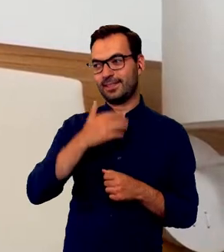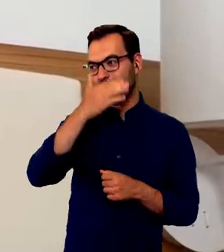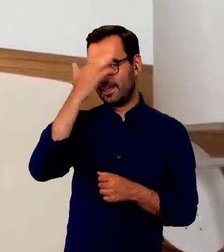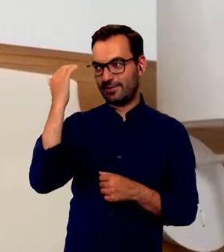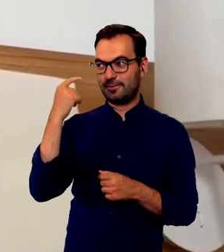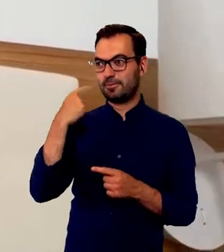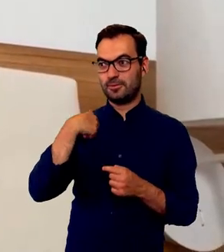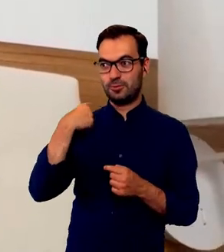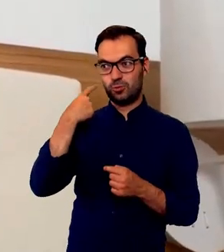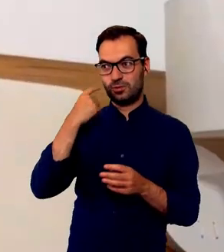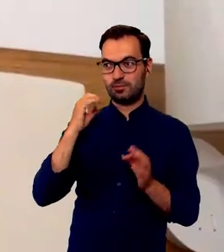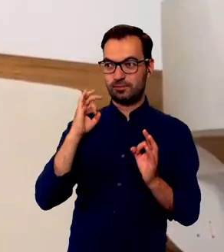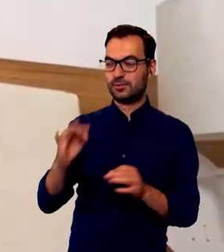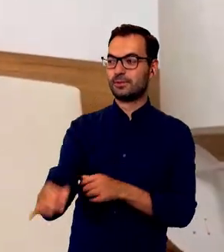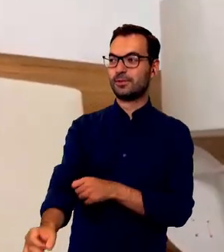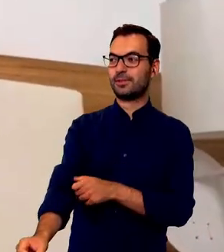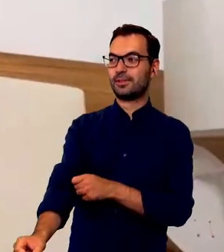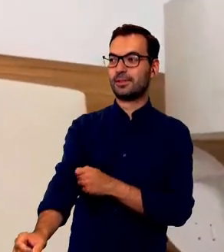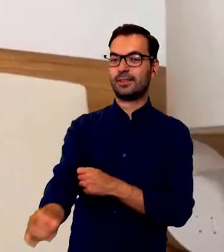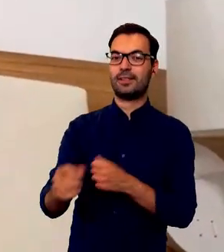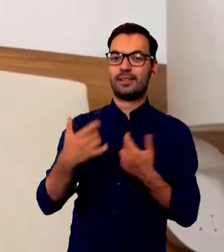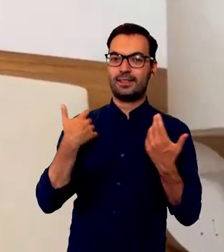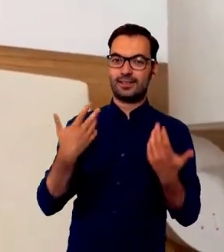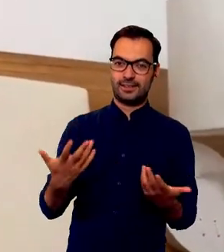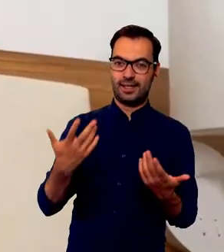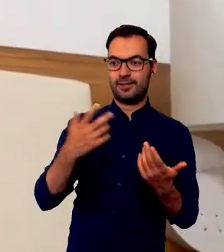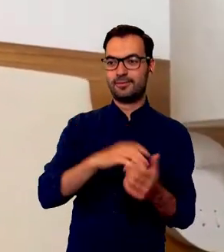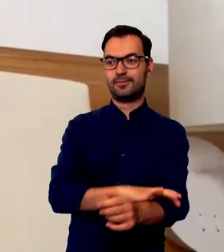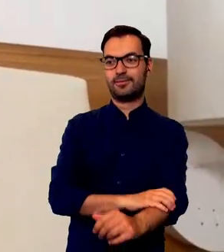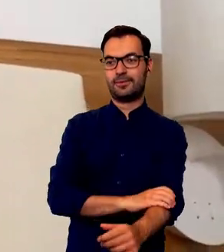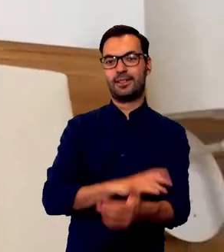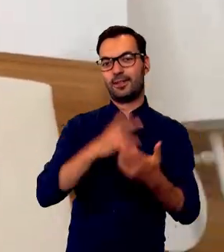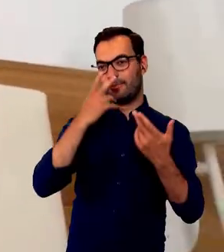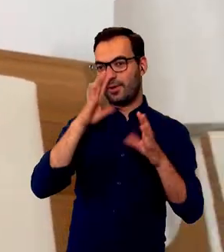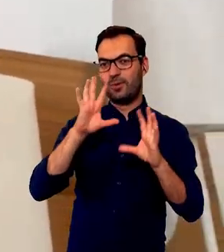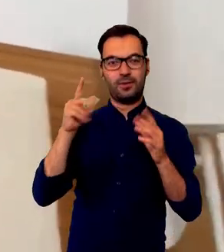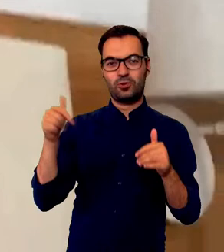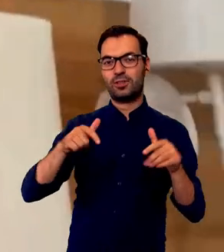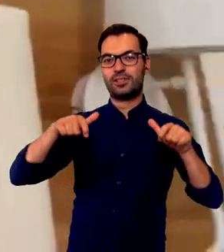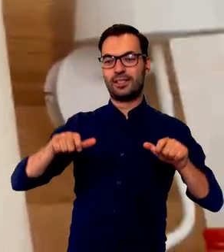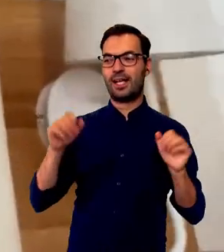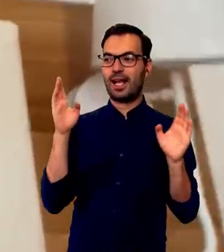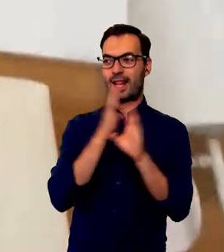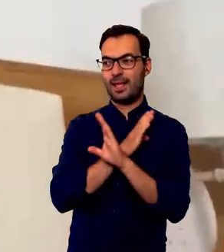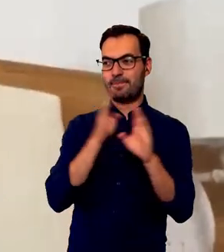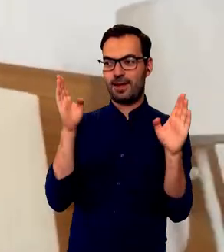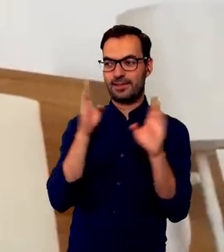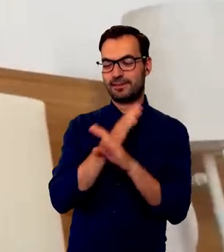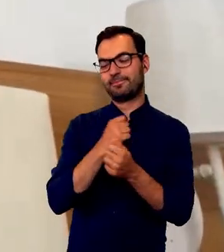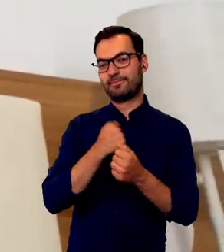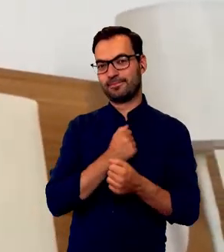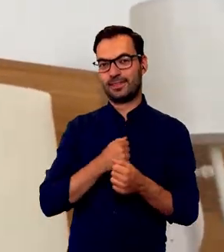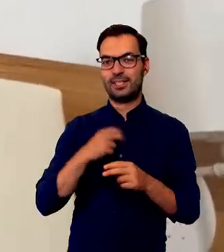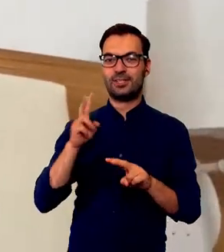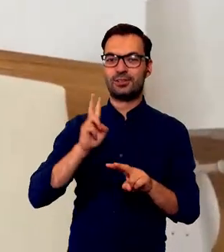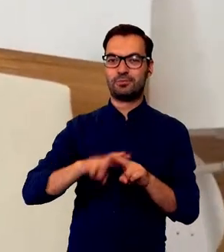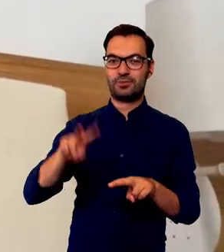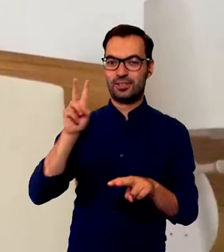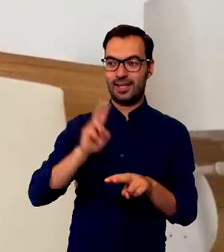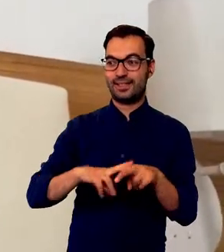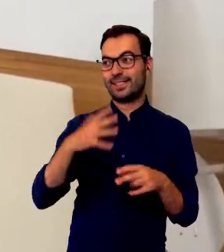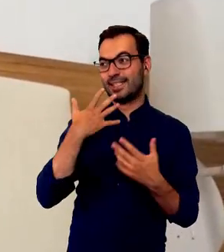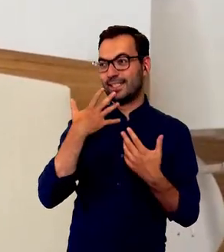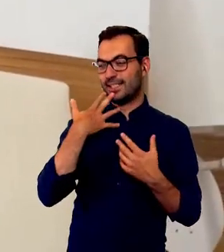czy mnie słyszycie, ale rzeczywiście no, chciałam w pięknej scenerii, nie da rady, muszę być w klimatyzowanym pomieszczeniu, ponieważ no, sprzęt w